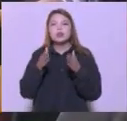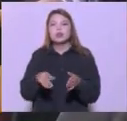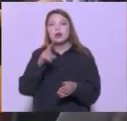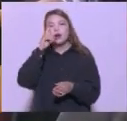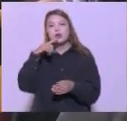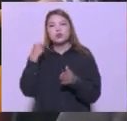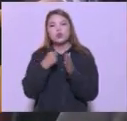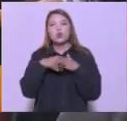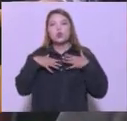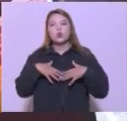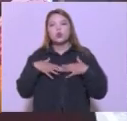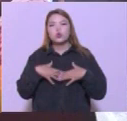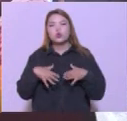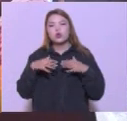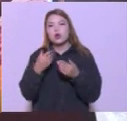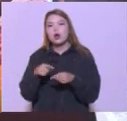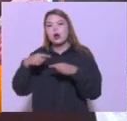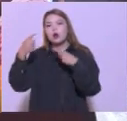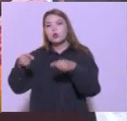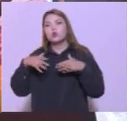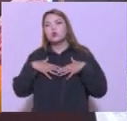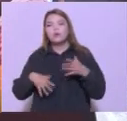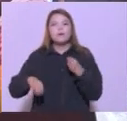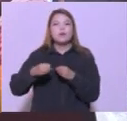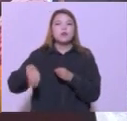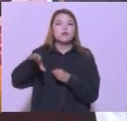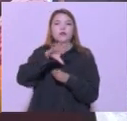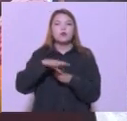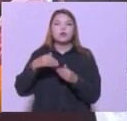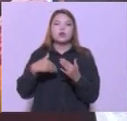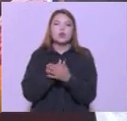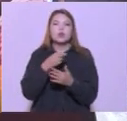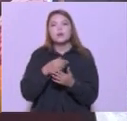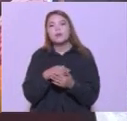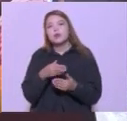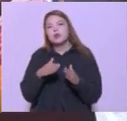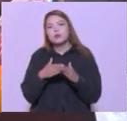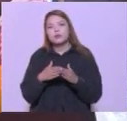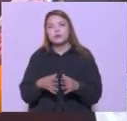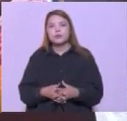Азербайджана в Грузию и оттуда, пройдя через всю Европу, вернуться в родную Великобританию.